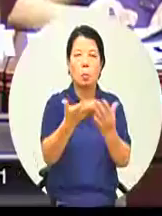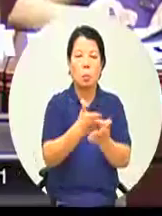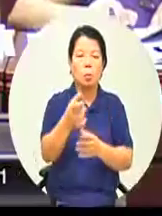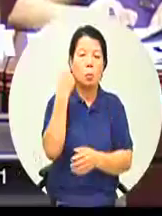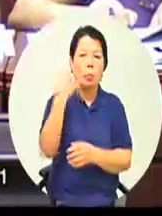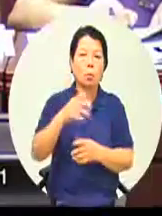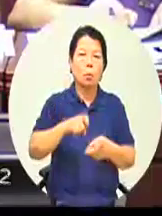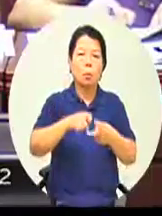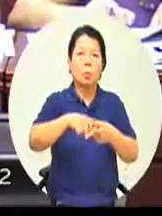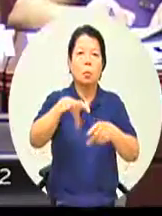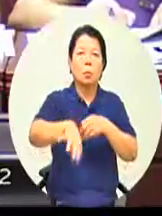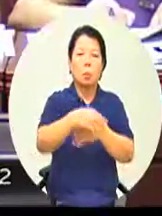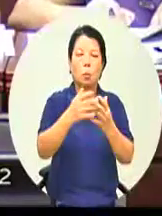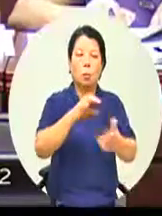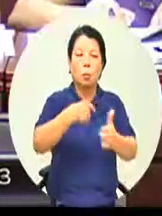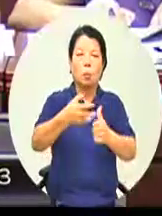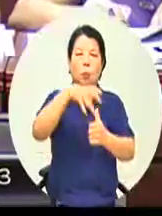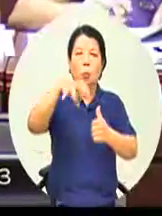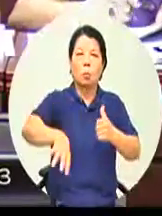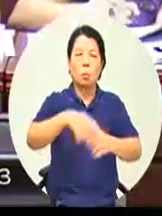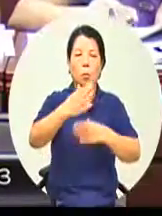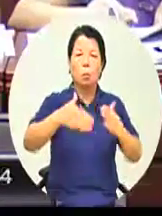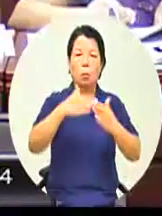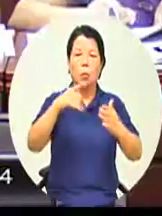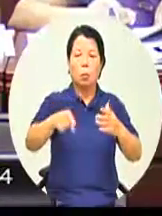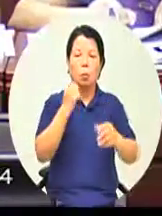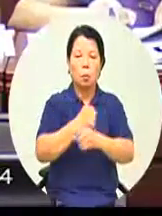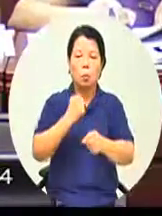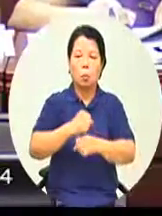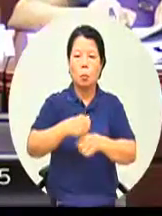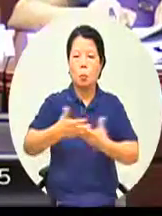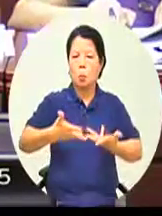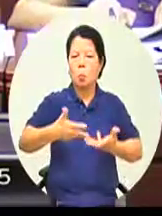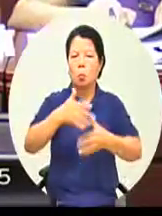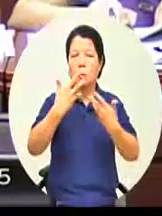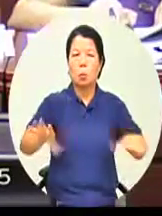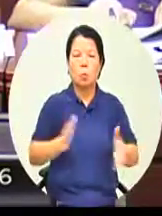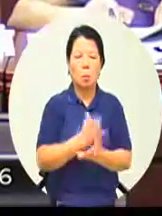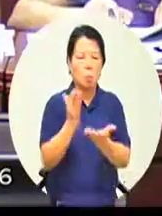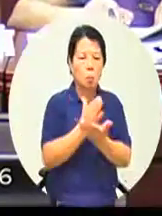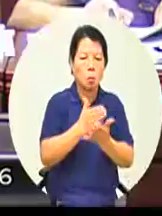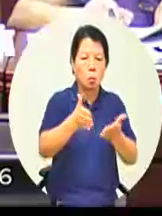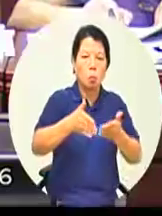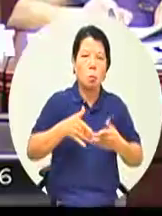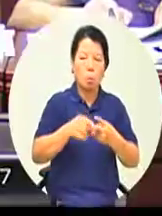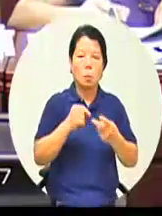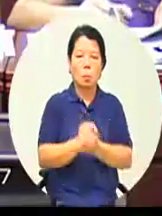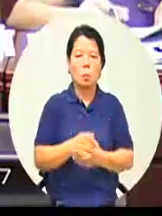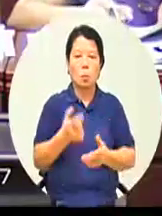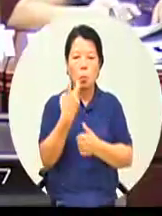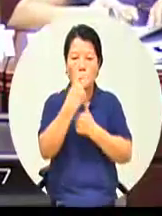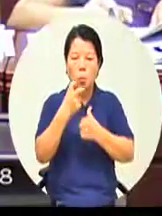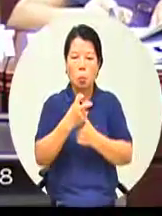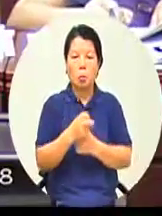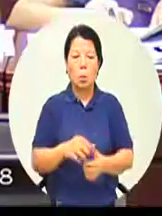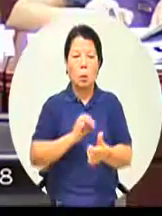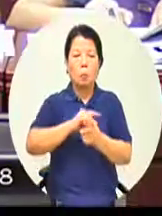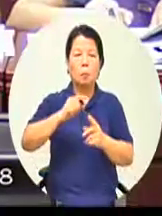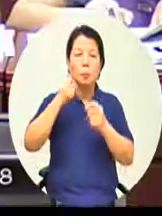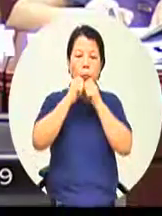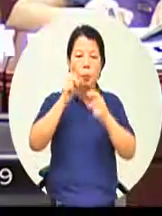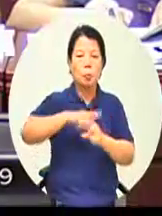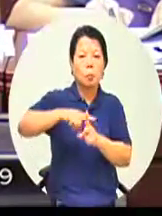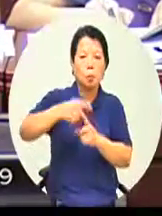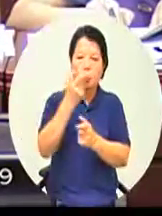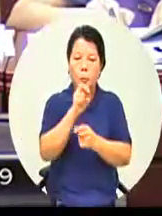处，其实教育局还有学校还是有很多工作要做的，他还是要审议啊，还是要有这个品管的监督等等，所以我们